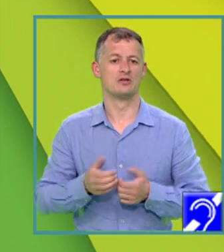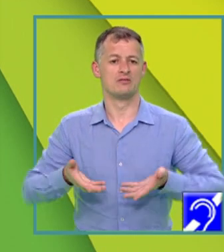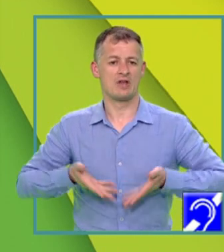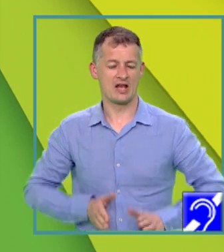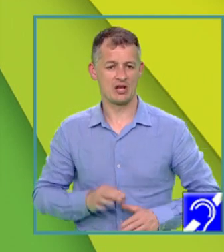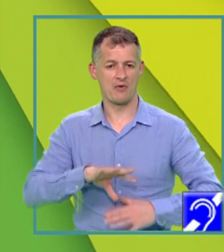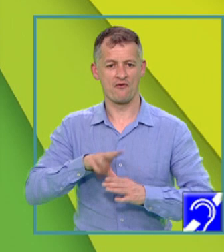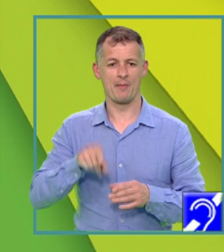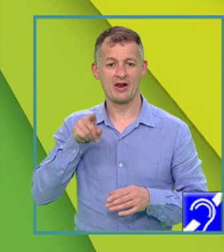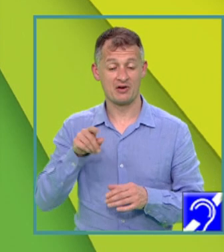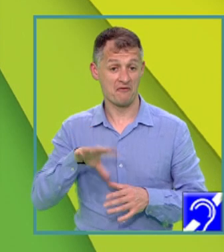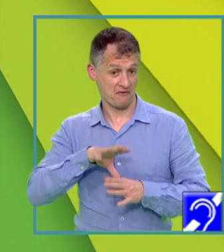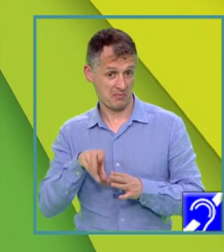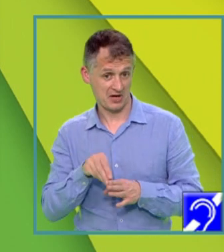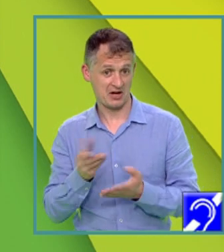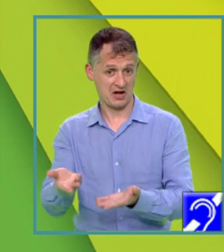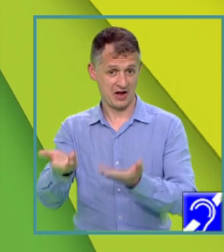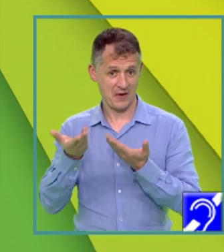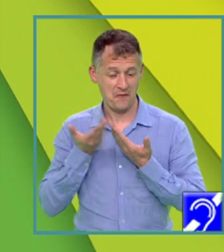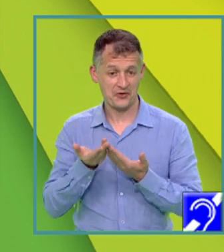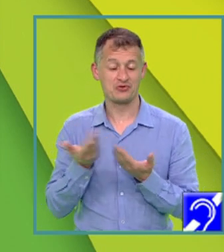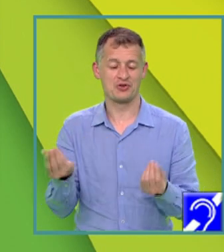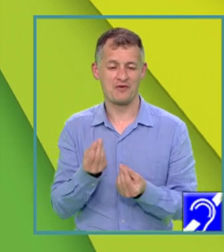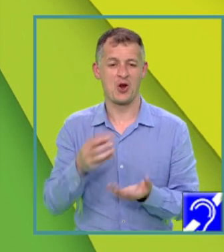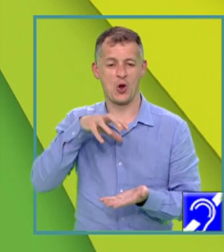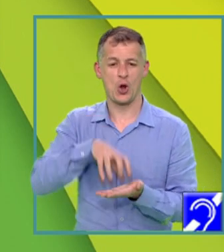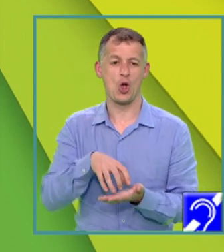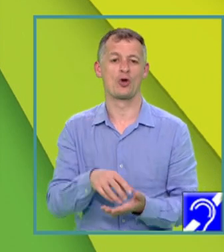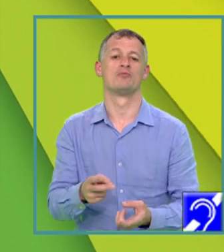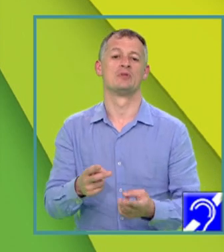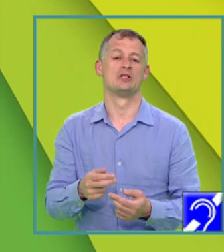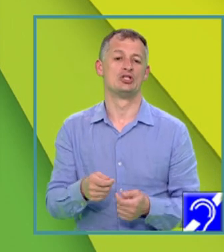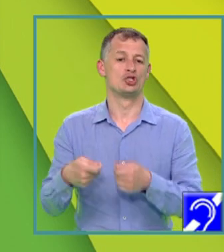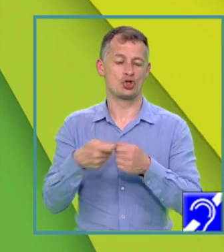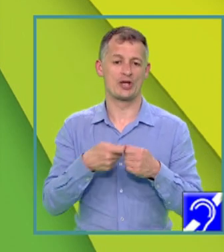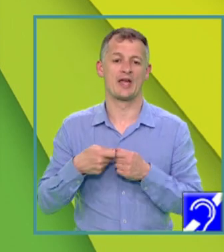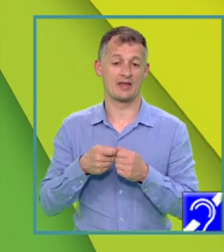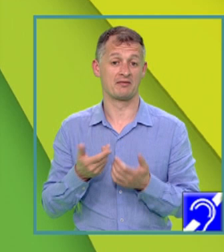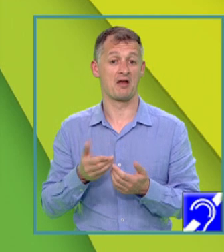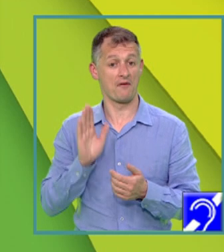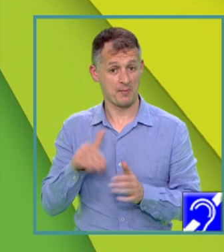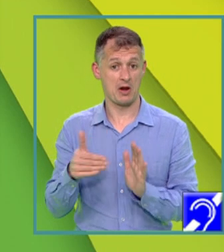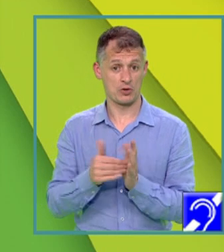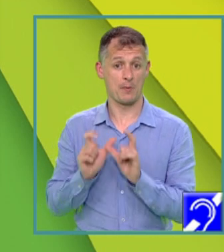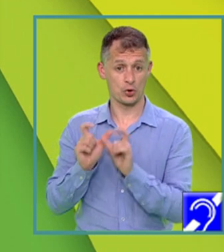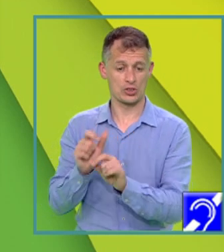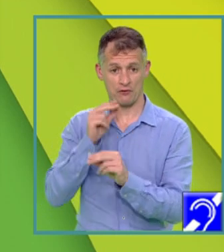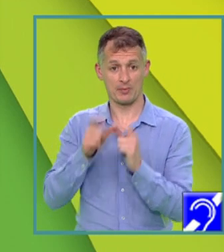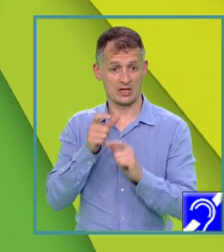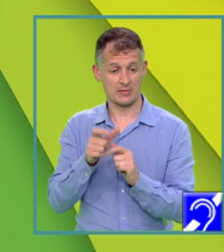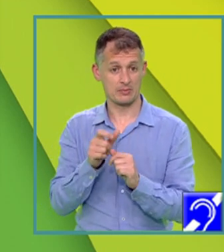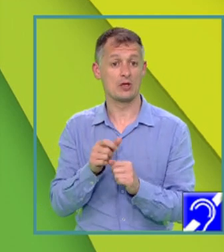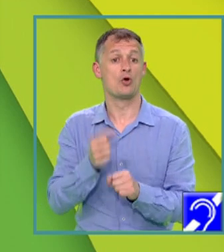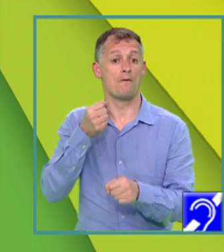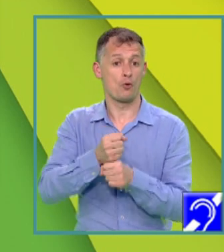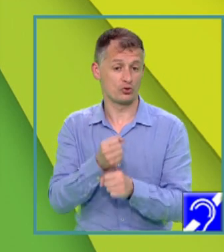familii, familia respectivă ne oferă o anumită poziție socială. Avem nevoie de protecție, vorbind despre funcția